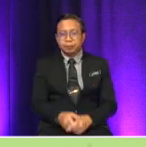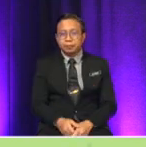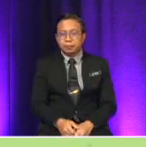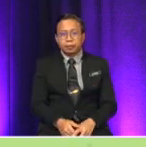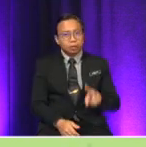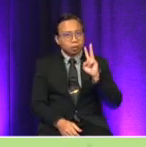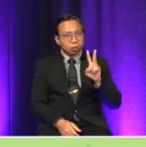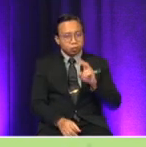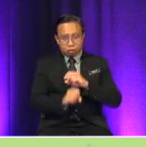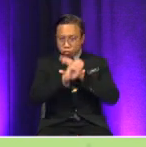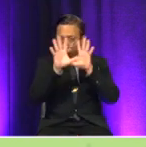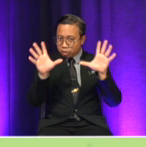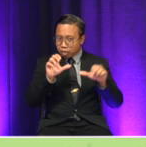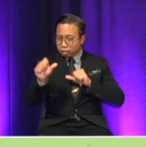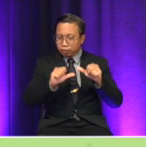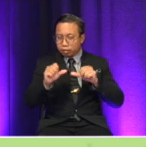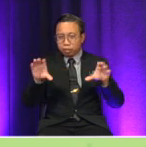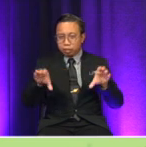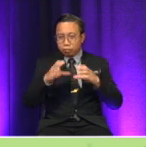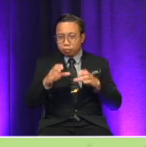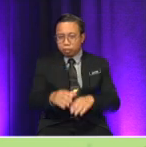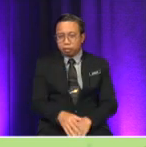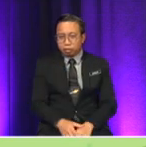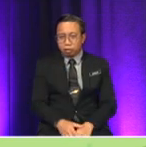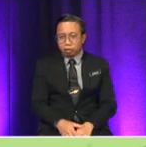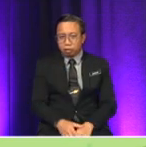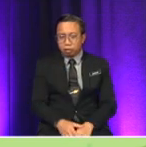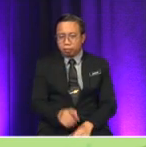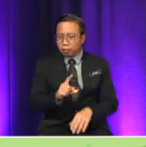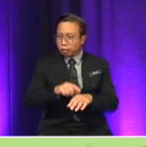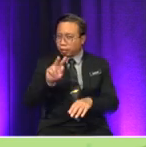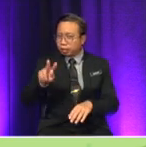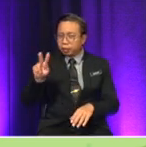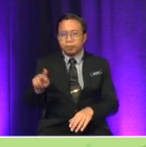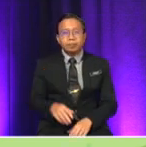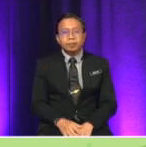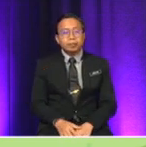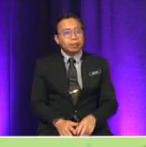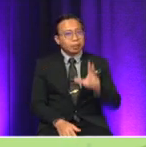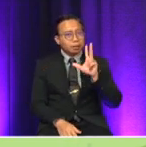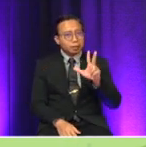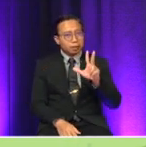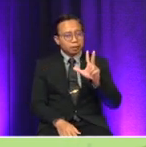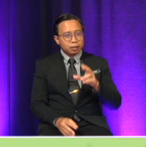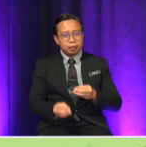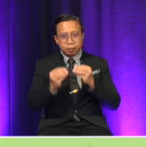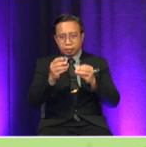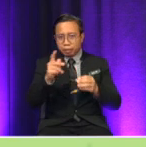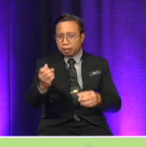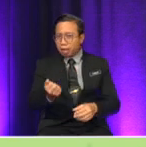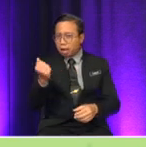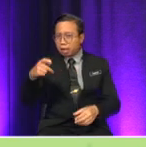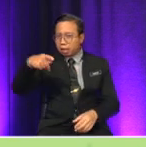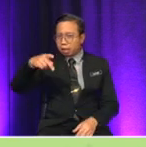kedua, menerangkan aktiviti yang akan dijalankan dijalankan kepada kanak-kanak. Yang ketiga, memberikan alat perkusi